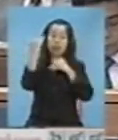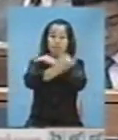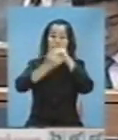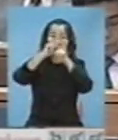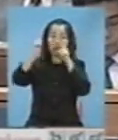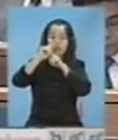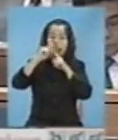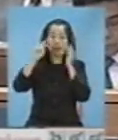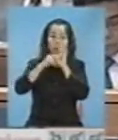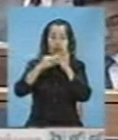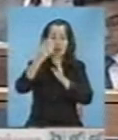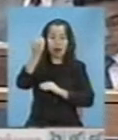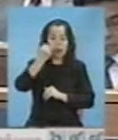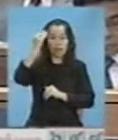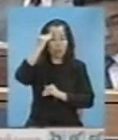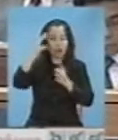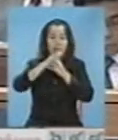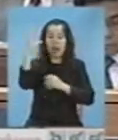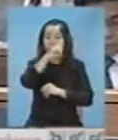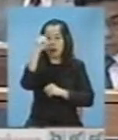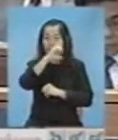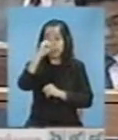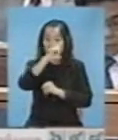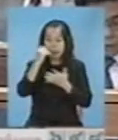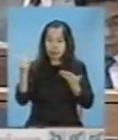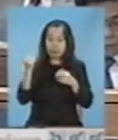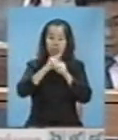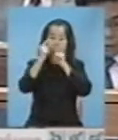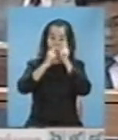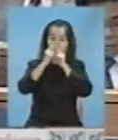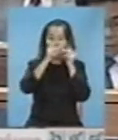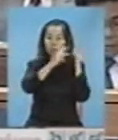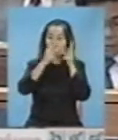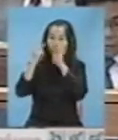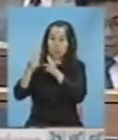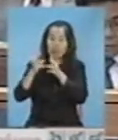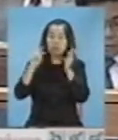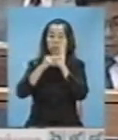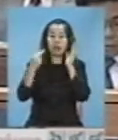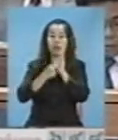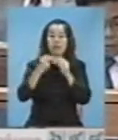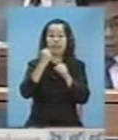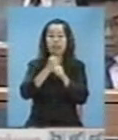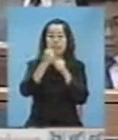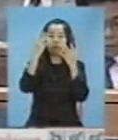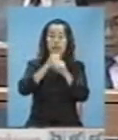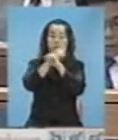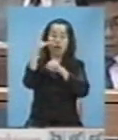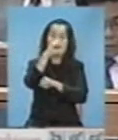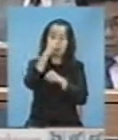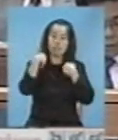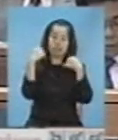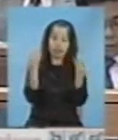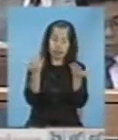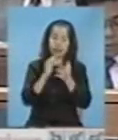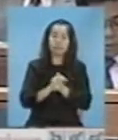อบรู้ล่วงรู้ความลับกรอบการเจรจาเพื่อรักษาความได้เปรียบและประโยชน์ในการเจรจาให้กับประเทศไ